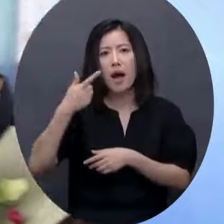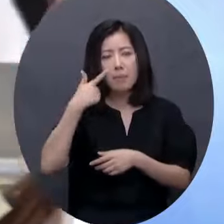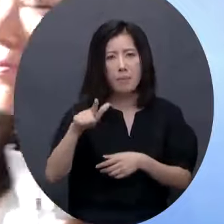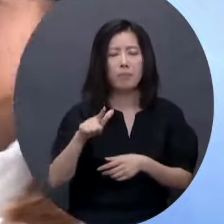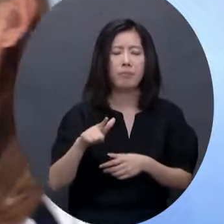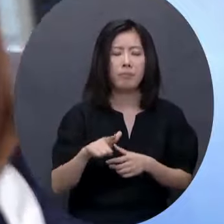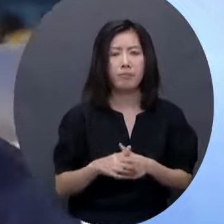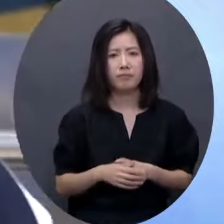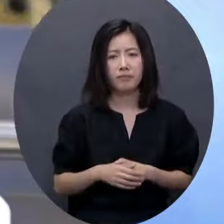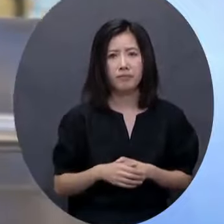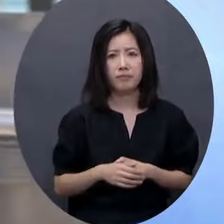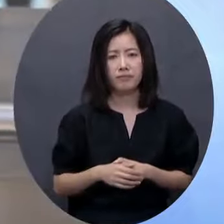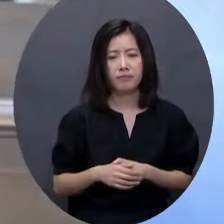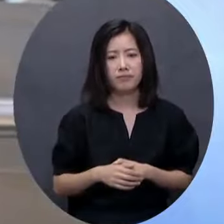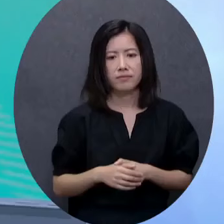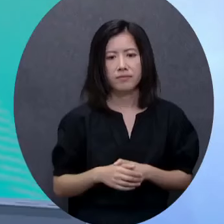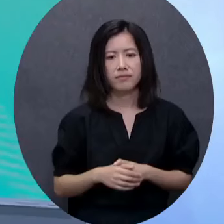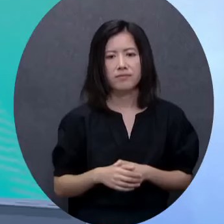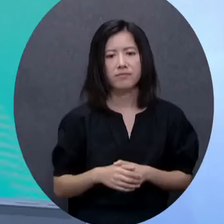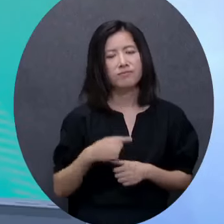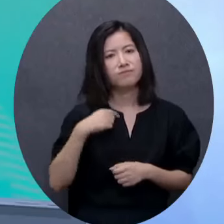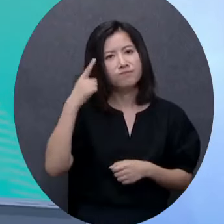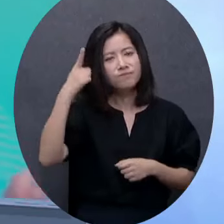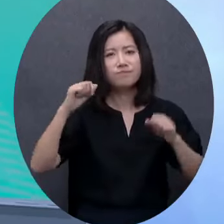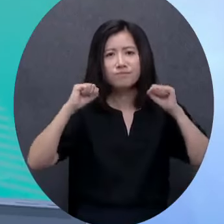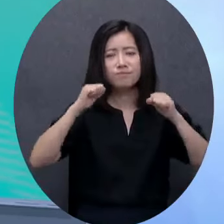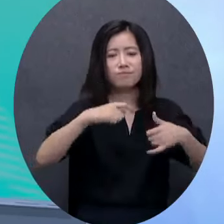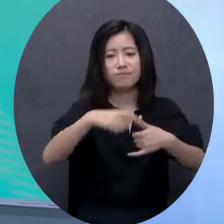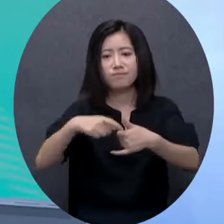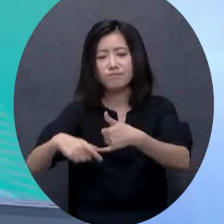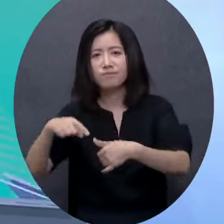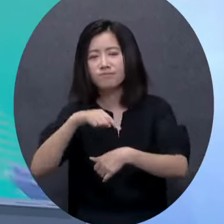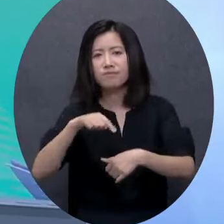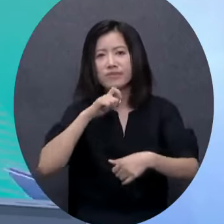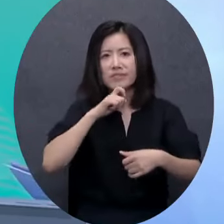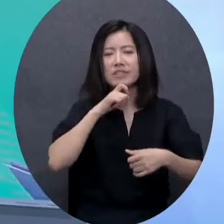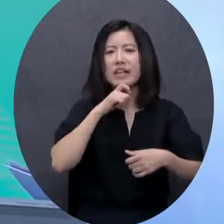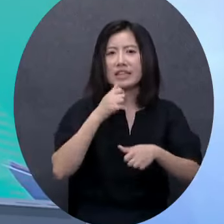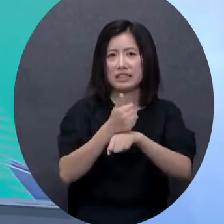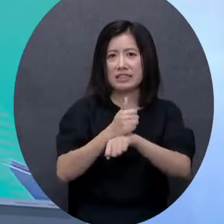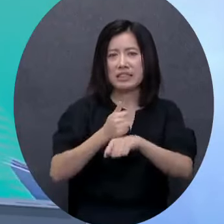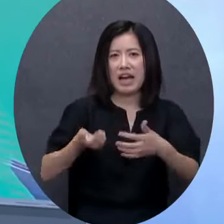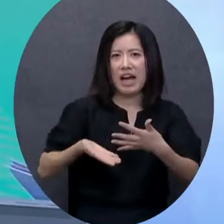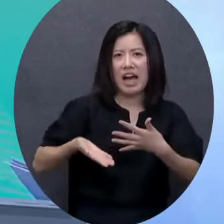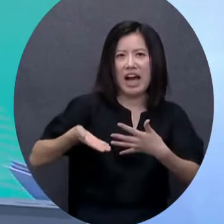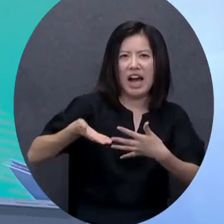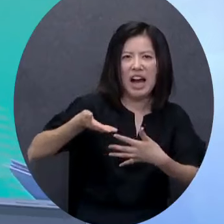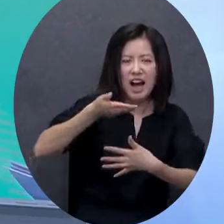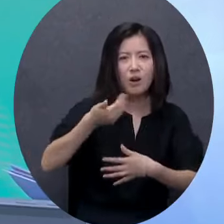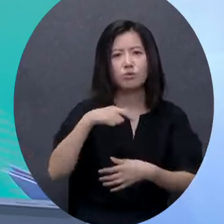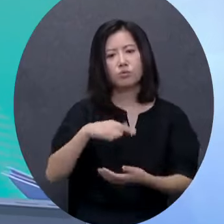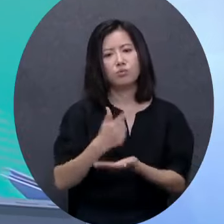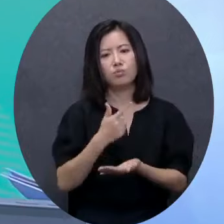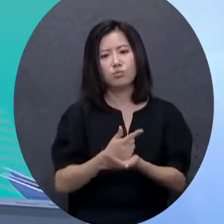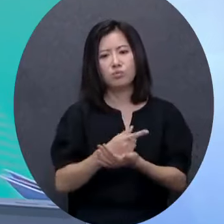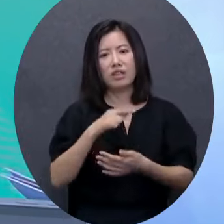有個新嘅安排啊咁樣。我哋當然咧係希望嗰啲運動員咧係可以有向上流嘅機會嘅。呢個係最重要嘅，即係我哋